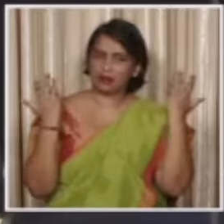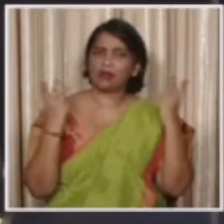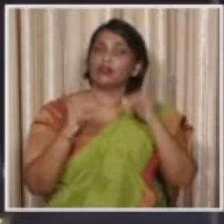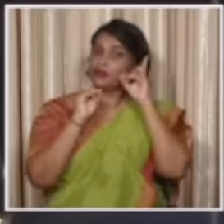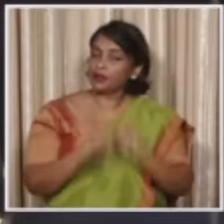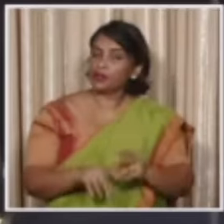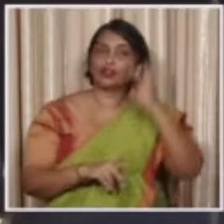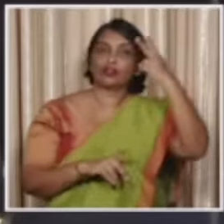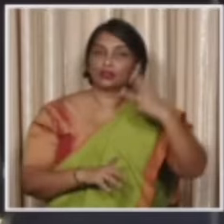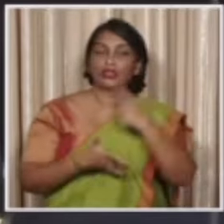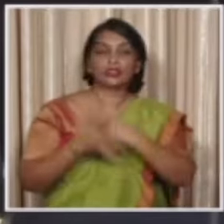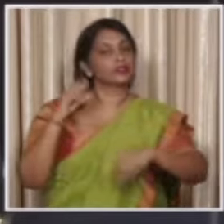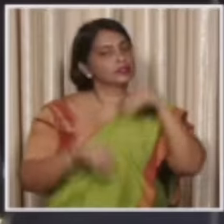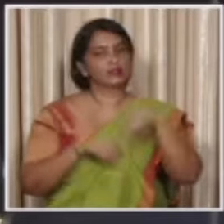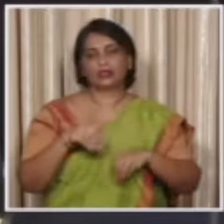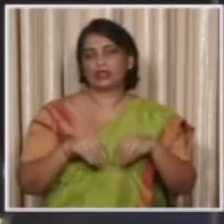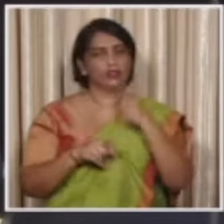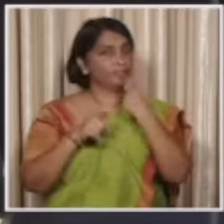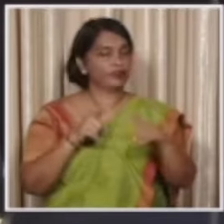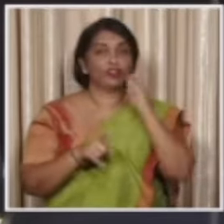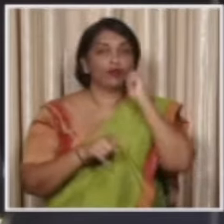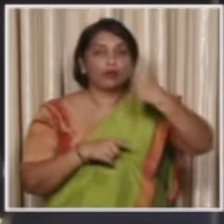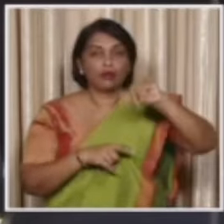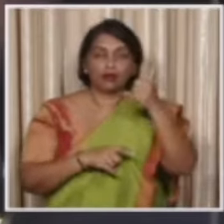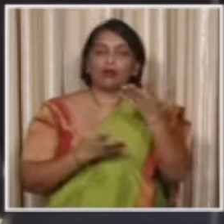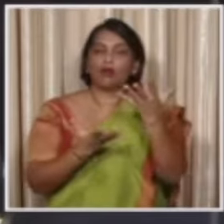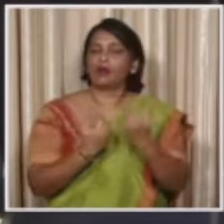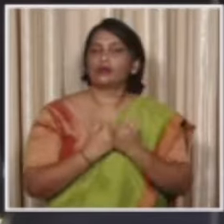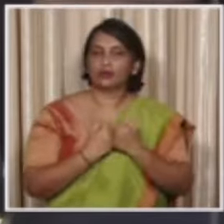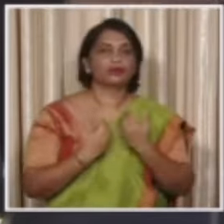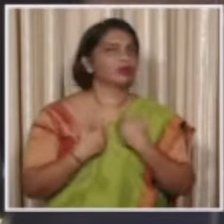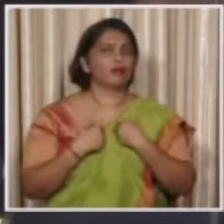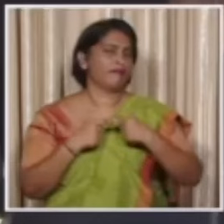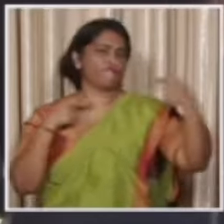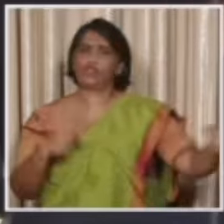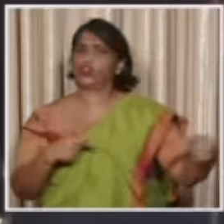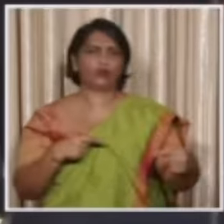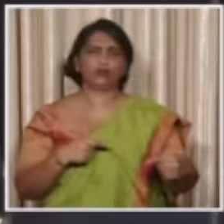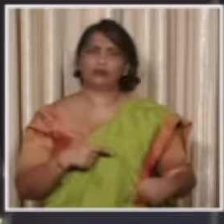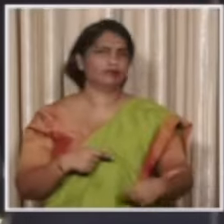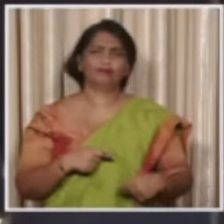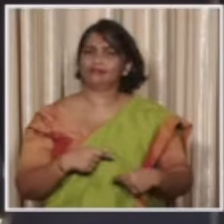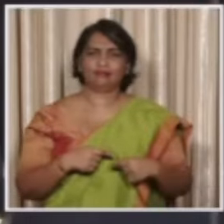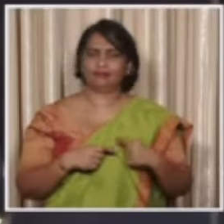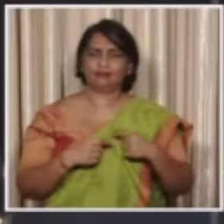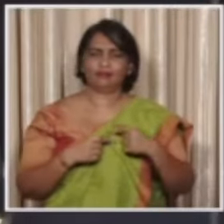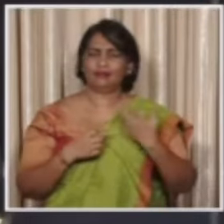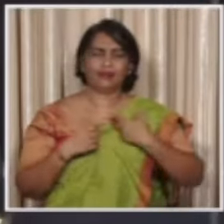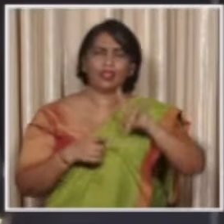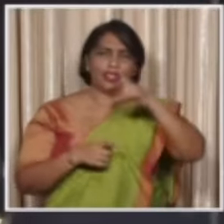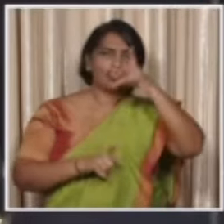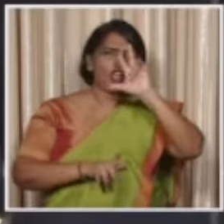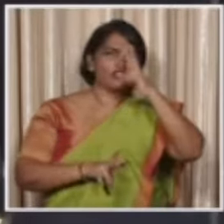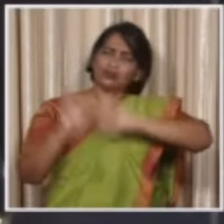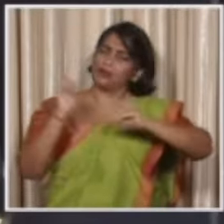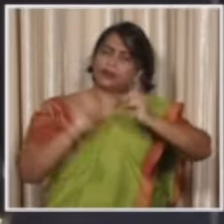නිසා තුනෙන් දෙක ඡන්දයක් විතරක් නෙවෙයි ජනමත විචාරණකුත් ඕනේ කියලා. අපි විරුද්ධ වෙනවා ඒ මතයට. අපි එක අංශක 180කින්